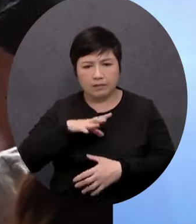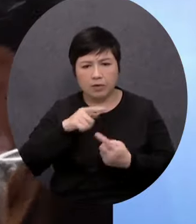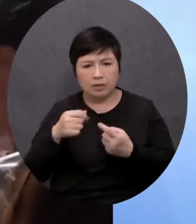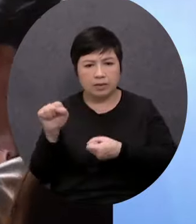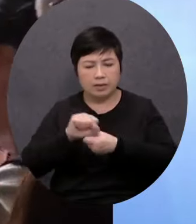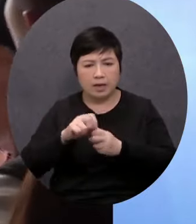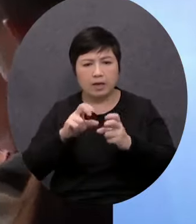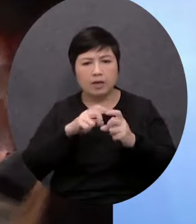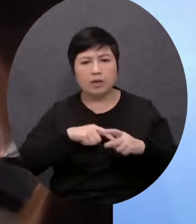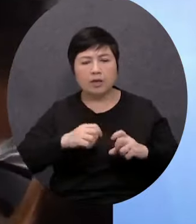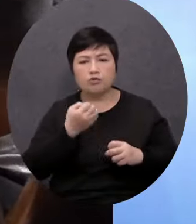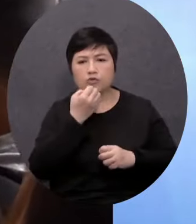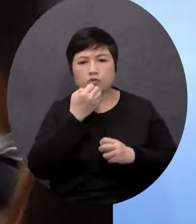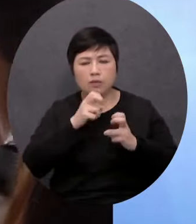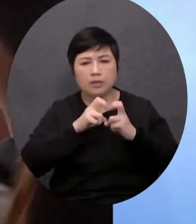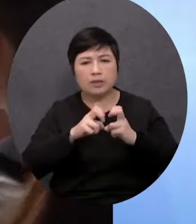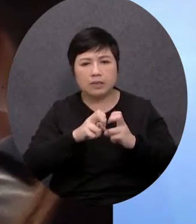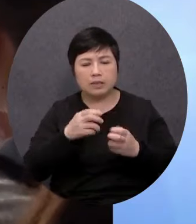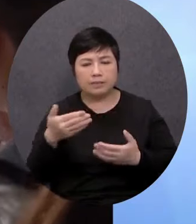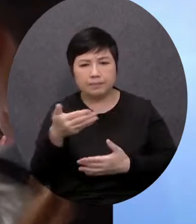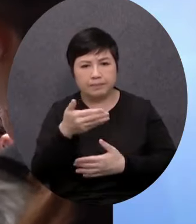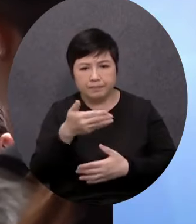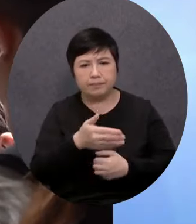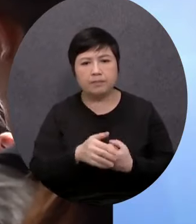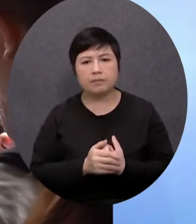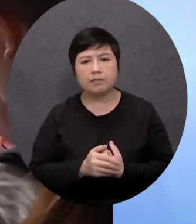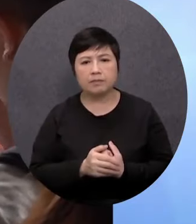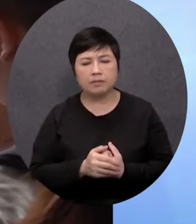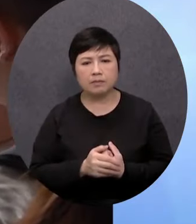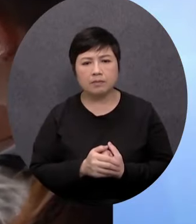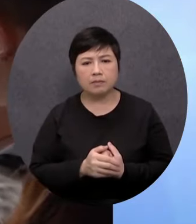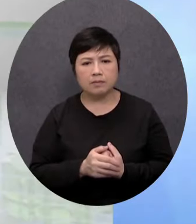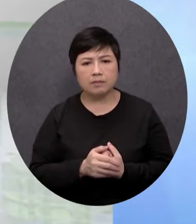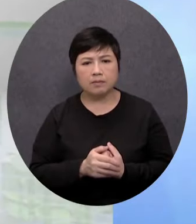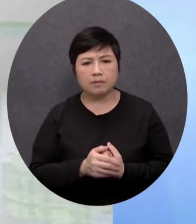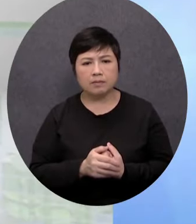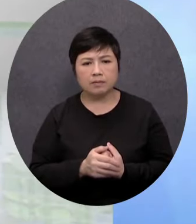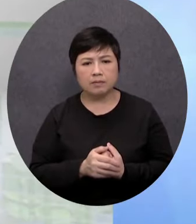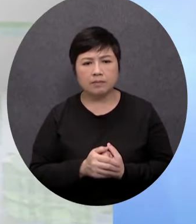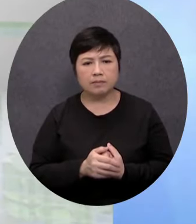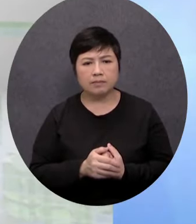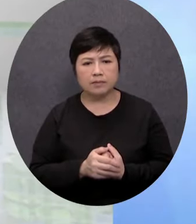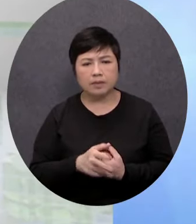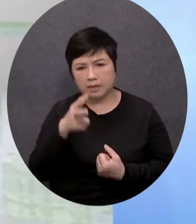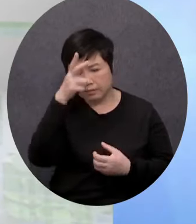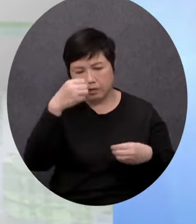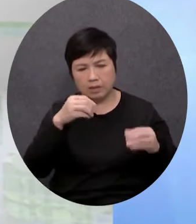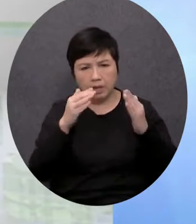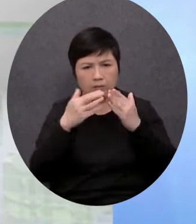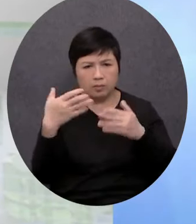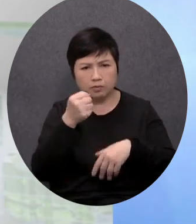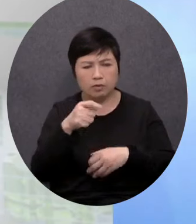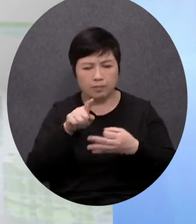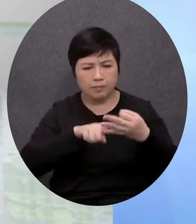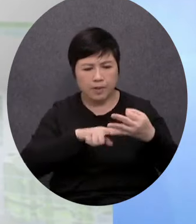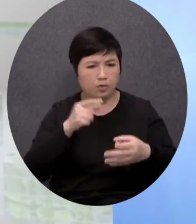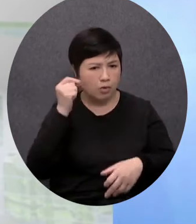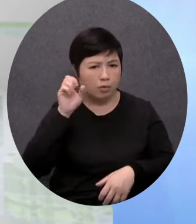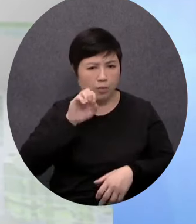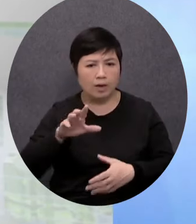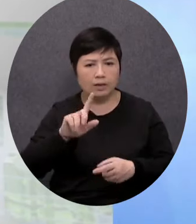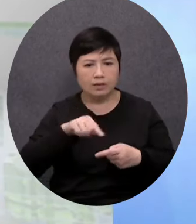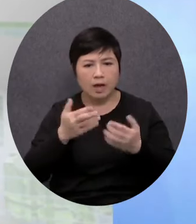班次。香港電台記者邱家威報導。 教育局局长蔡若莲话：大学学费会